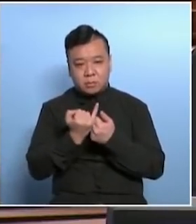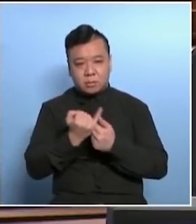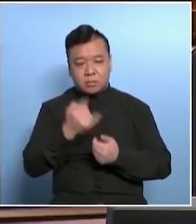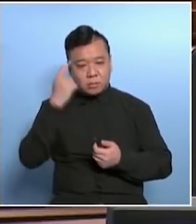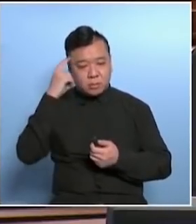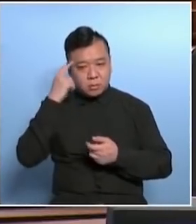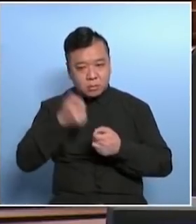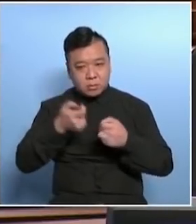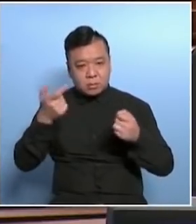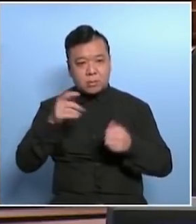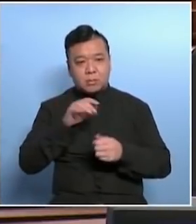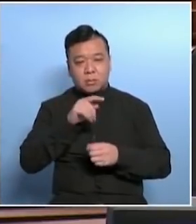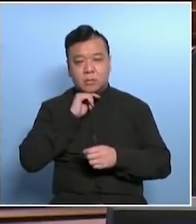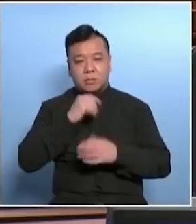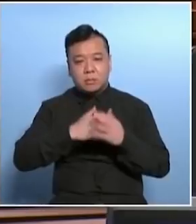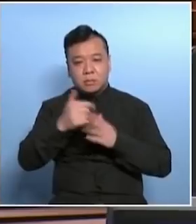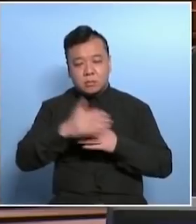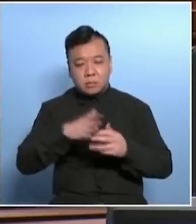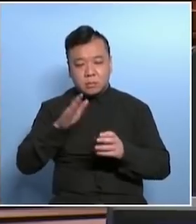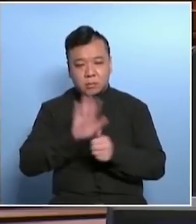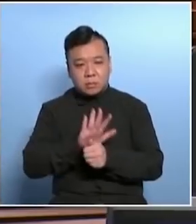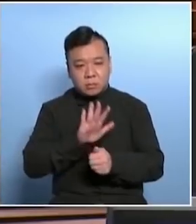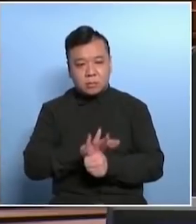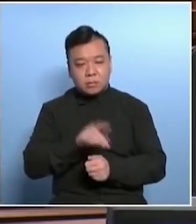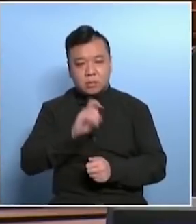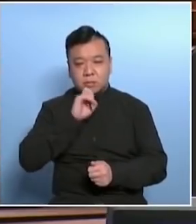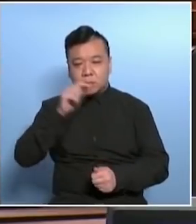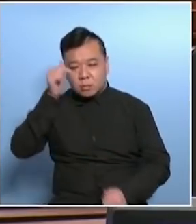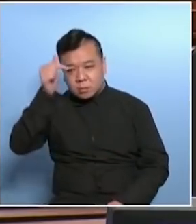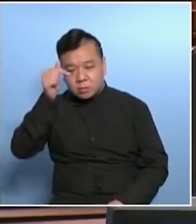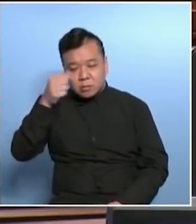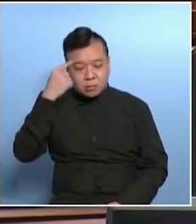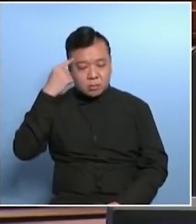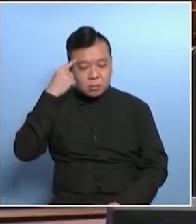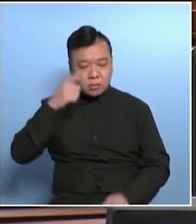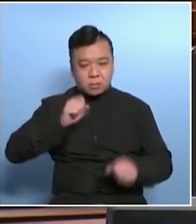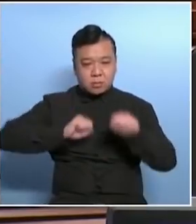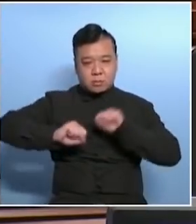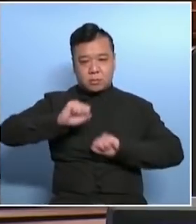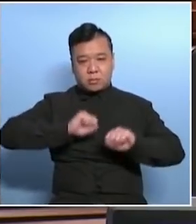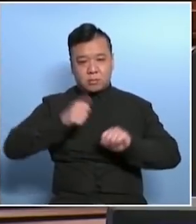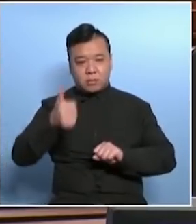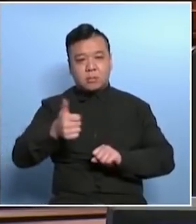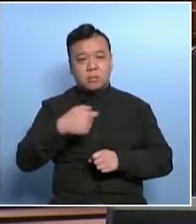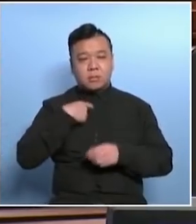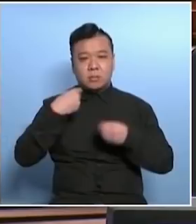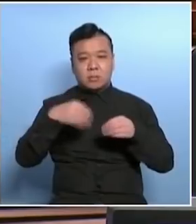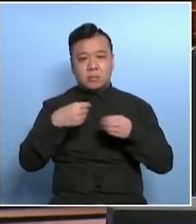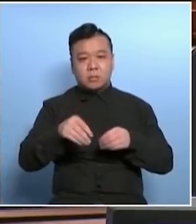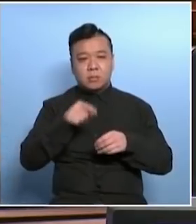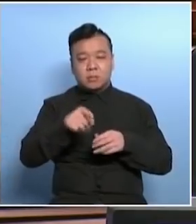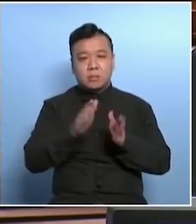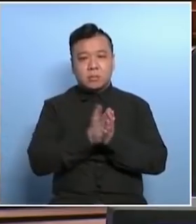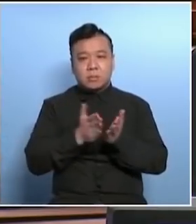識、發展技能，培養正面價值觀和態度。教育局的